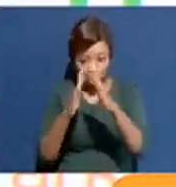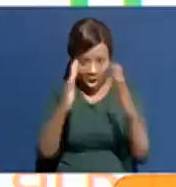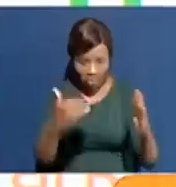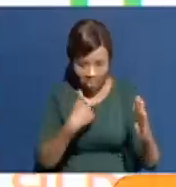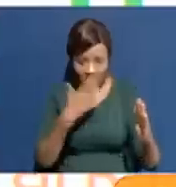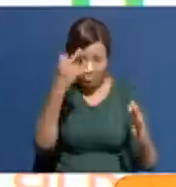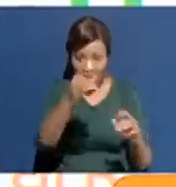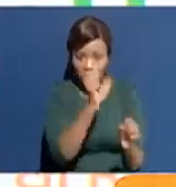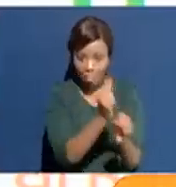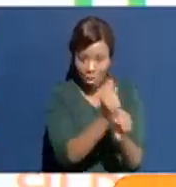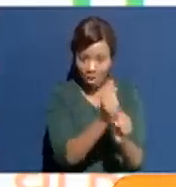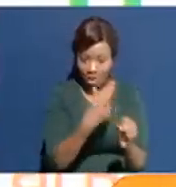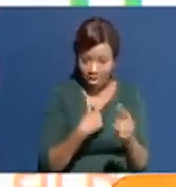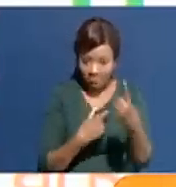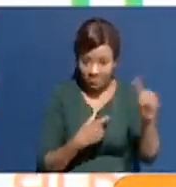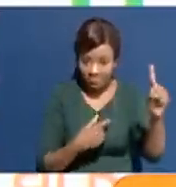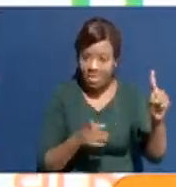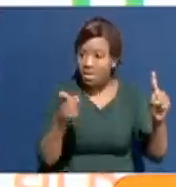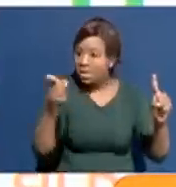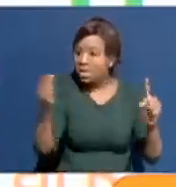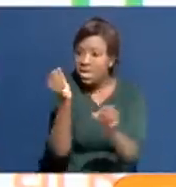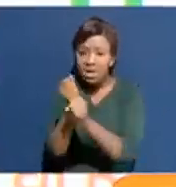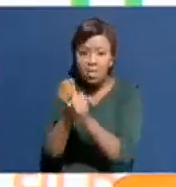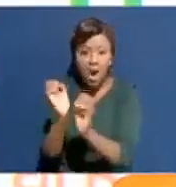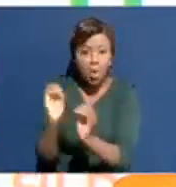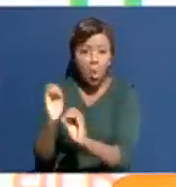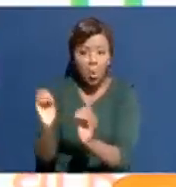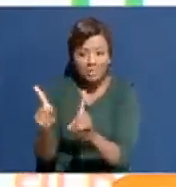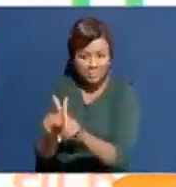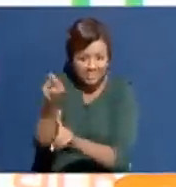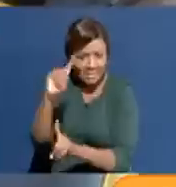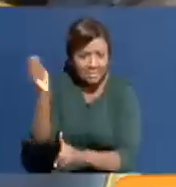kazi. Yule ambaye hana kazi ni Mkenya pia.